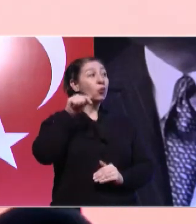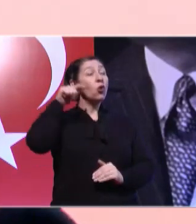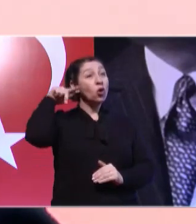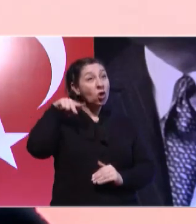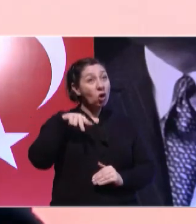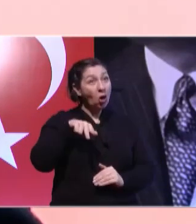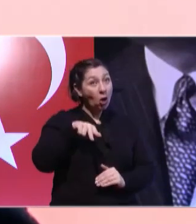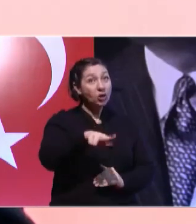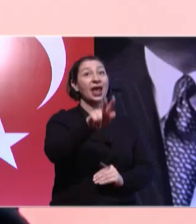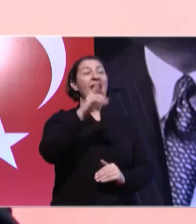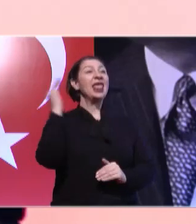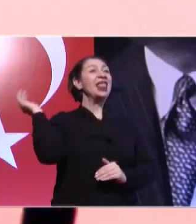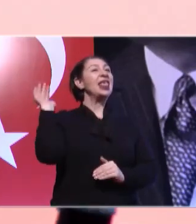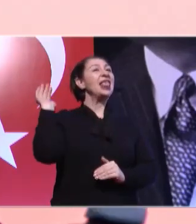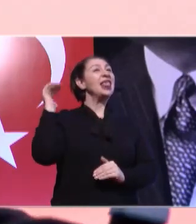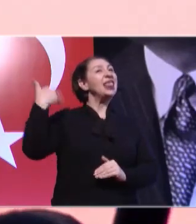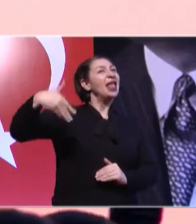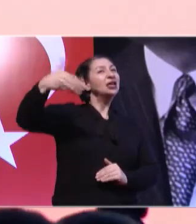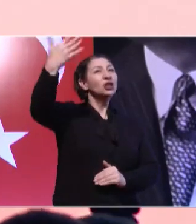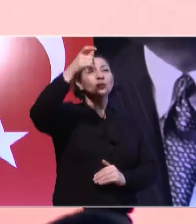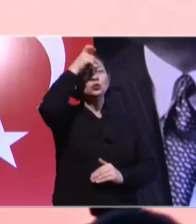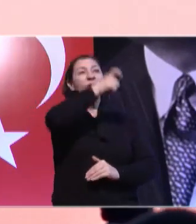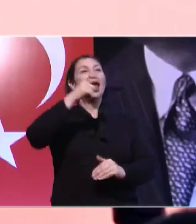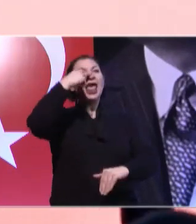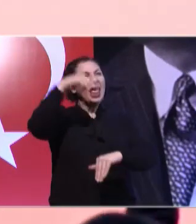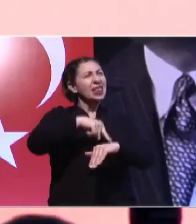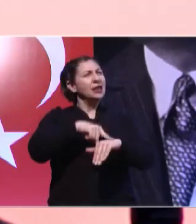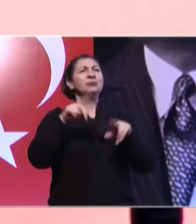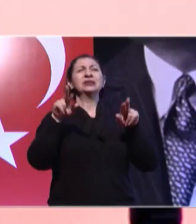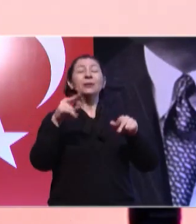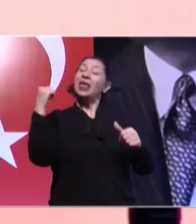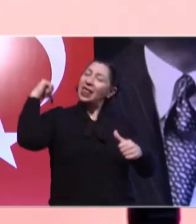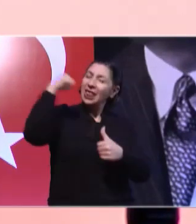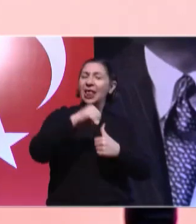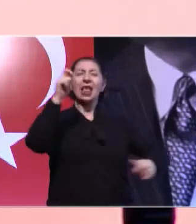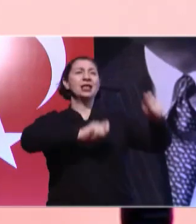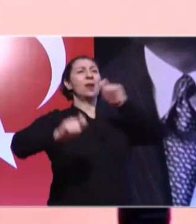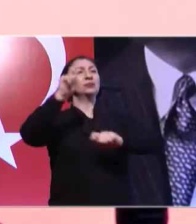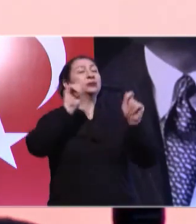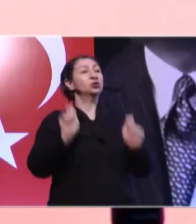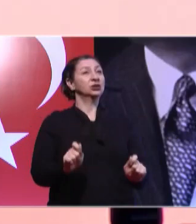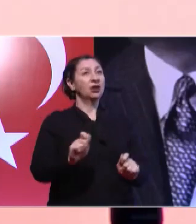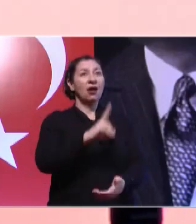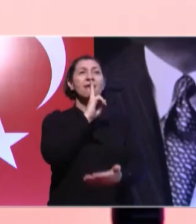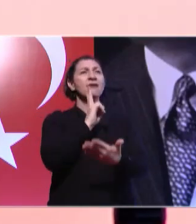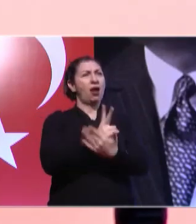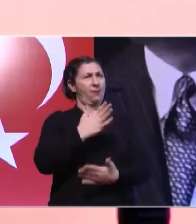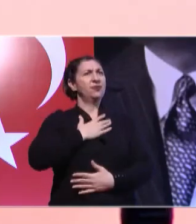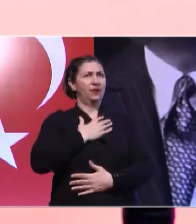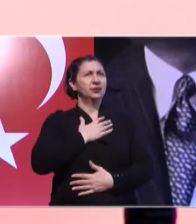gelecek Türkiye'yi inandığımız şekilde yeniden inşa edeceğiz. Kararlılığımız